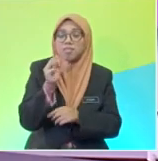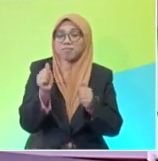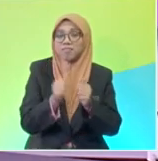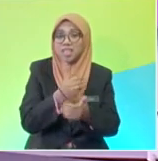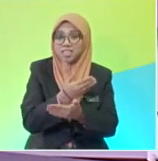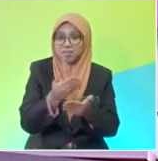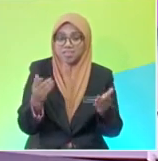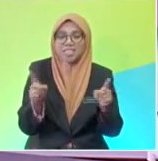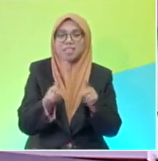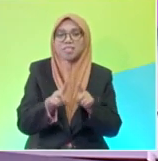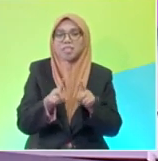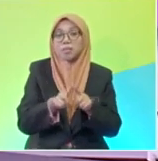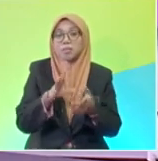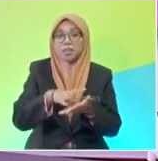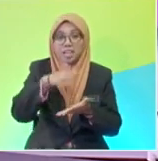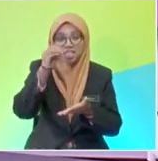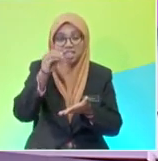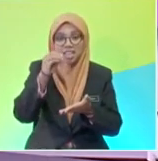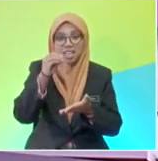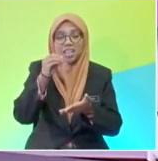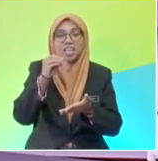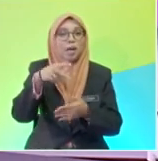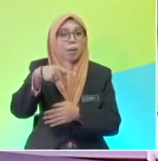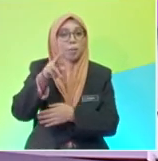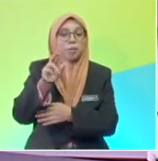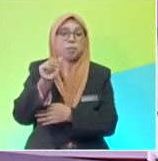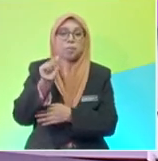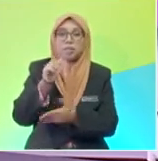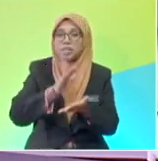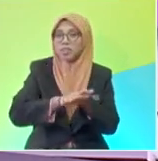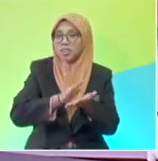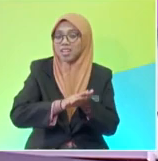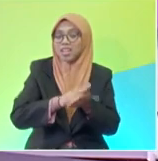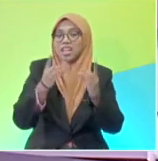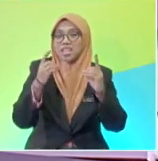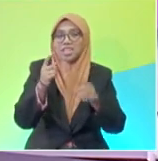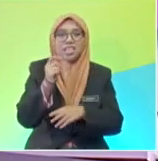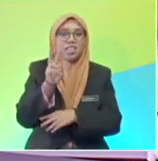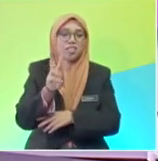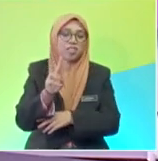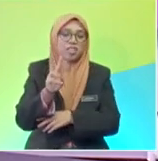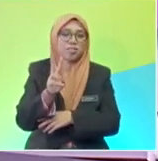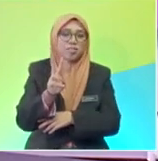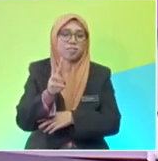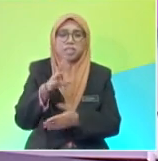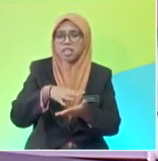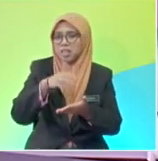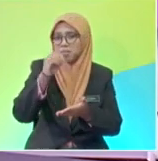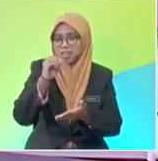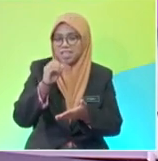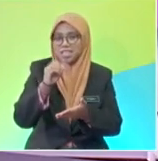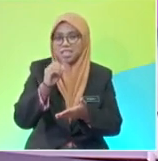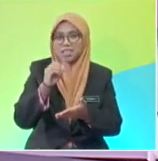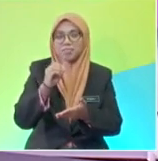akan sama-sama menimba ilmu dalam slot prasekolah di Didik TV KPM. Kita nak belajar satu mata pelajaran yang cukup